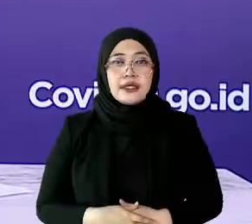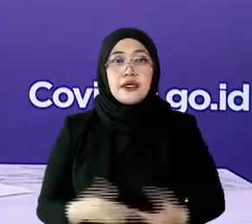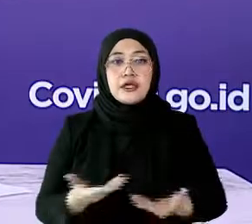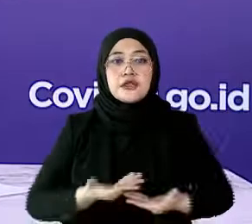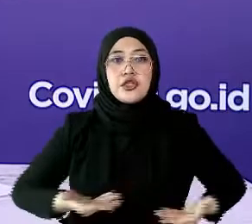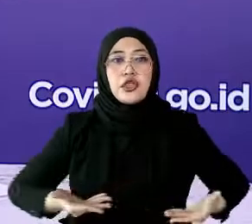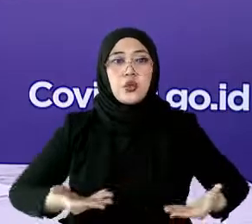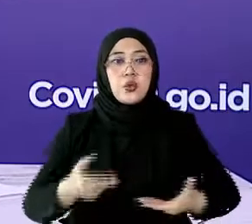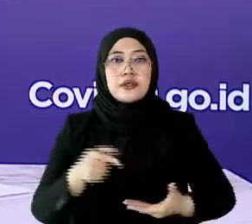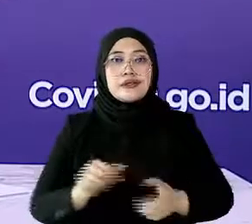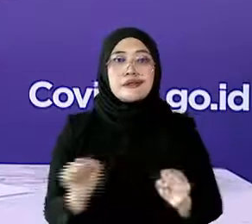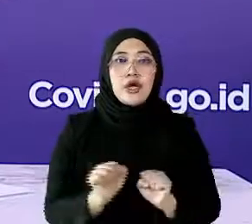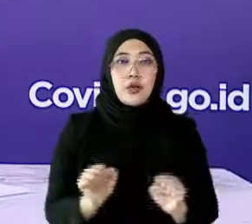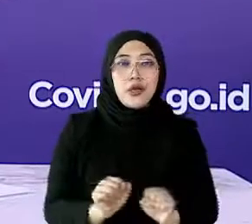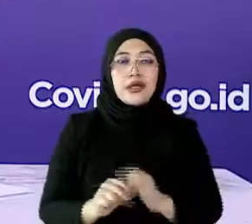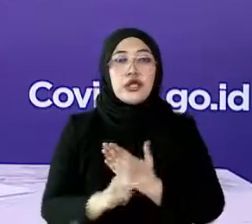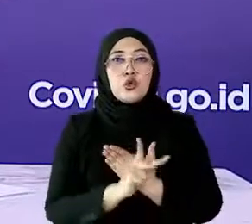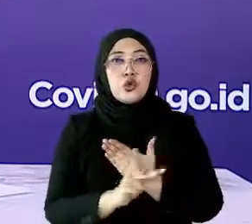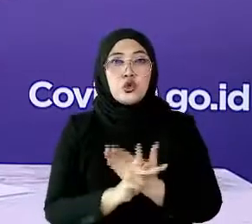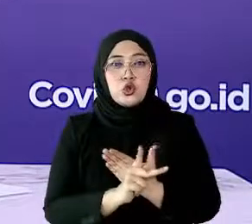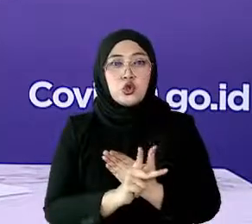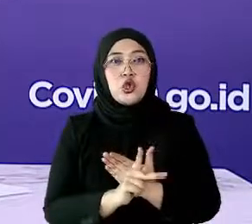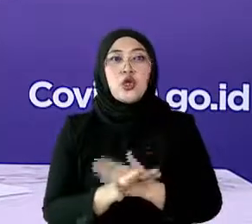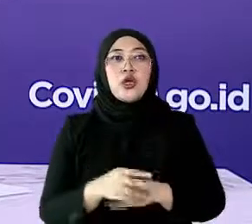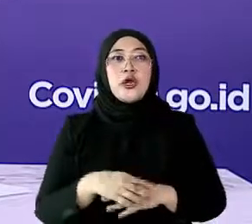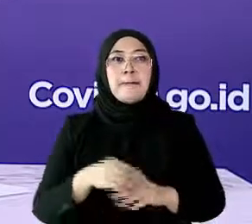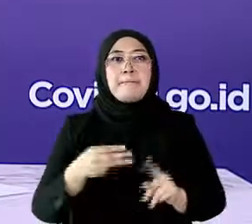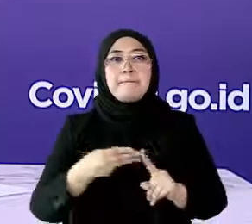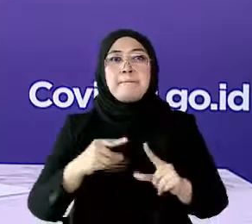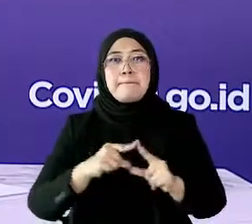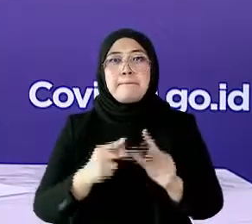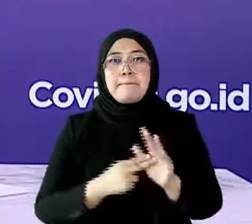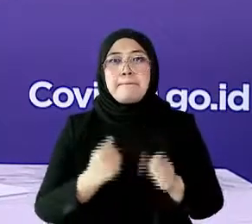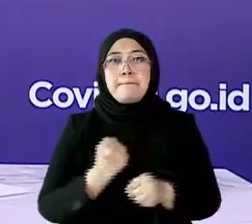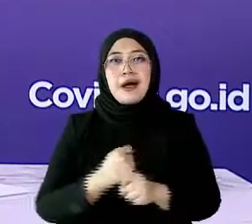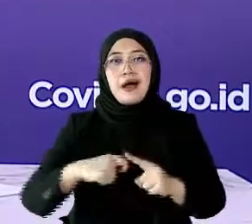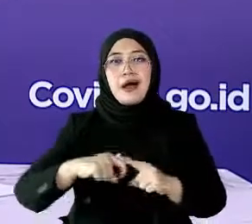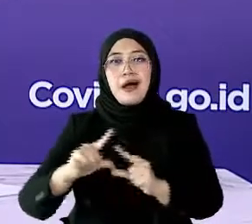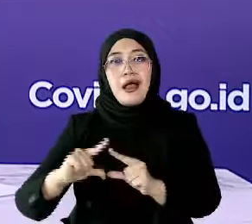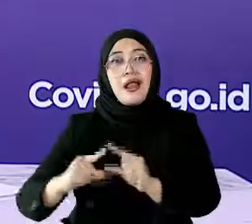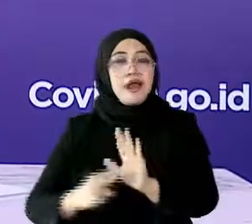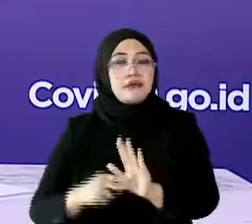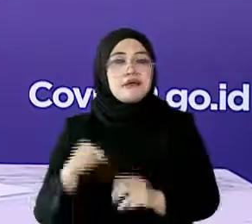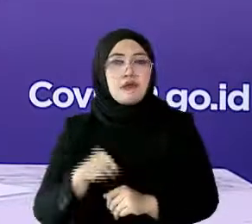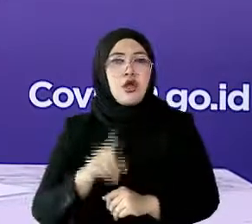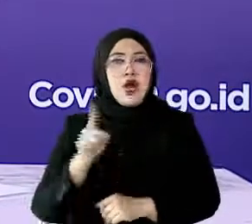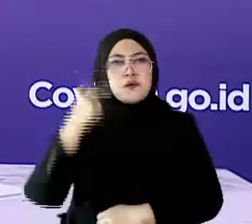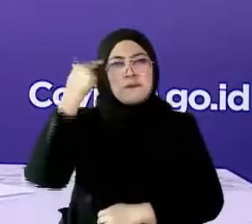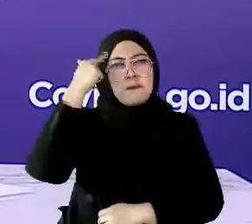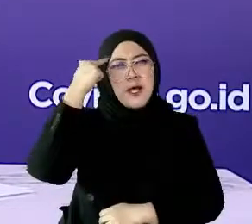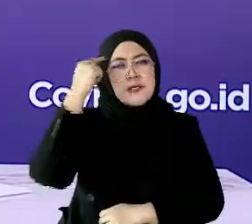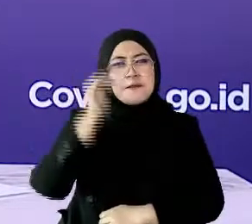adanya kondisi darurat yang terjadi di Kudus dan Bangkalan beberapa hari terakhir tentunya perlu menjadi pelajaran kita bersama